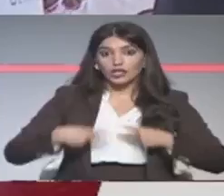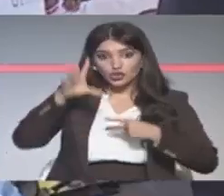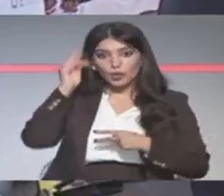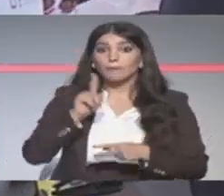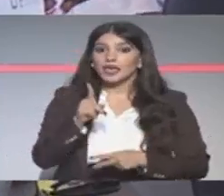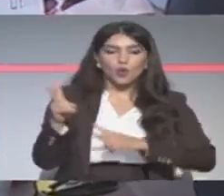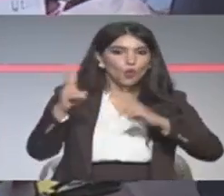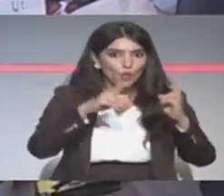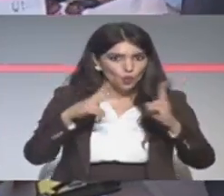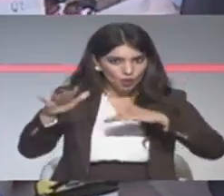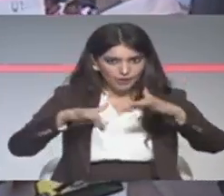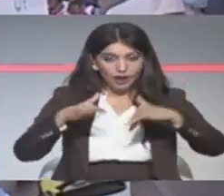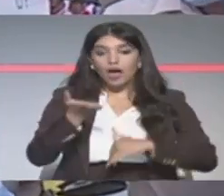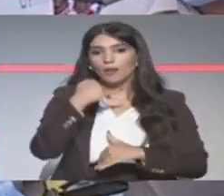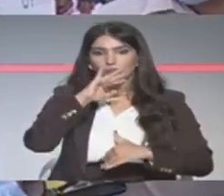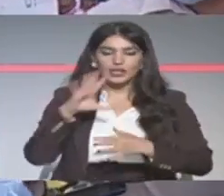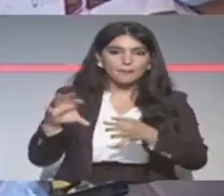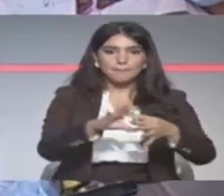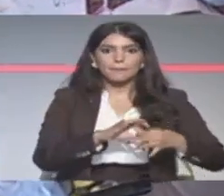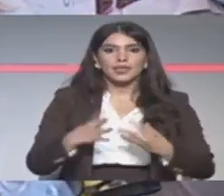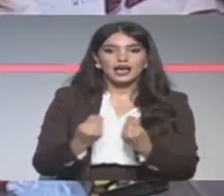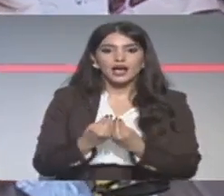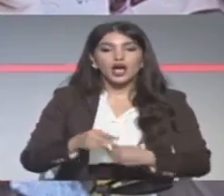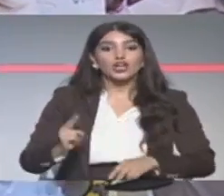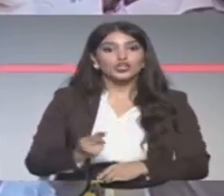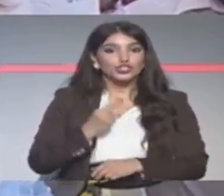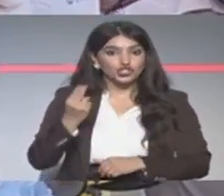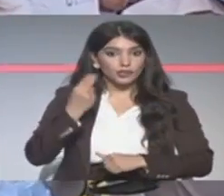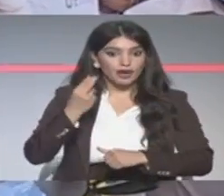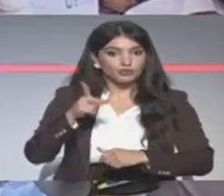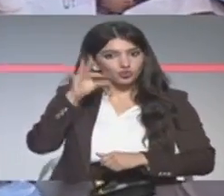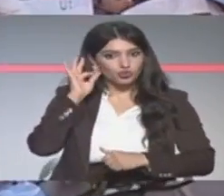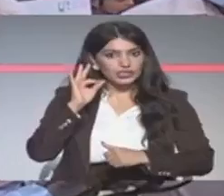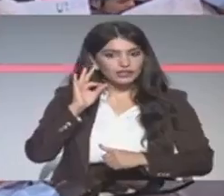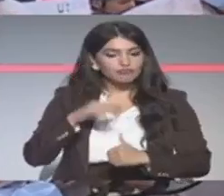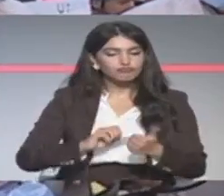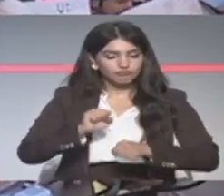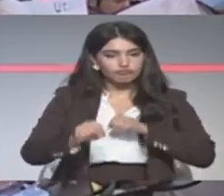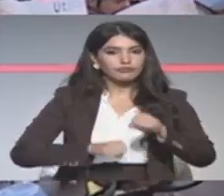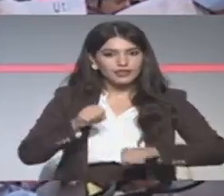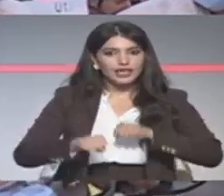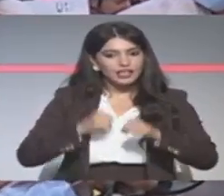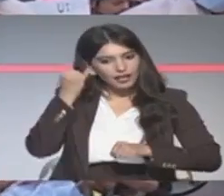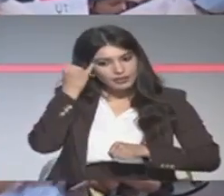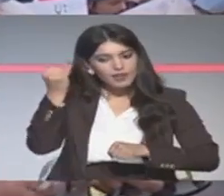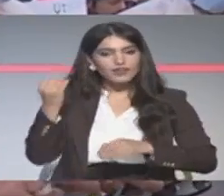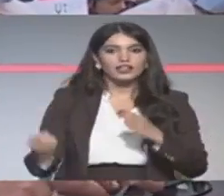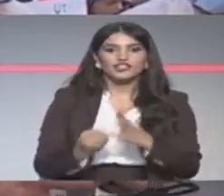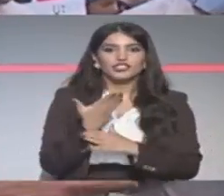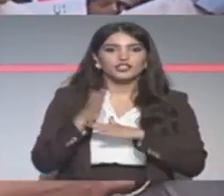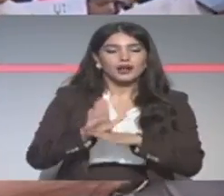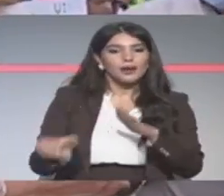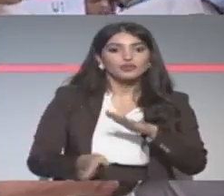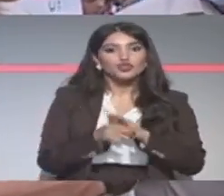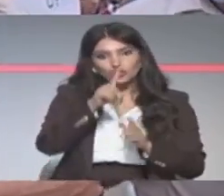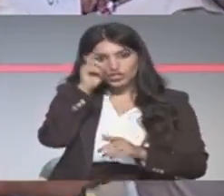الطلق اليوم الحمد لله بالتعاون مع الجامعة التونسية للدرجة الهوائية نقوم بهالمبادرة، وإن شاء الله هذه الانطلاقة إن شاء الله